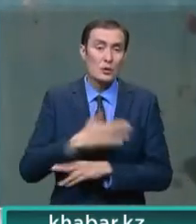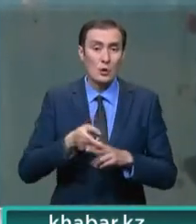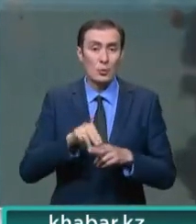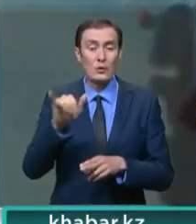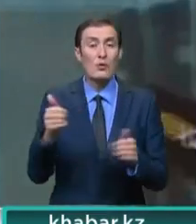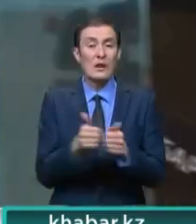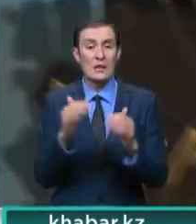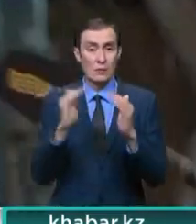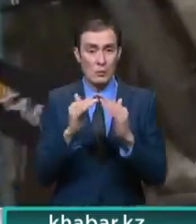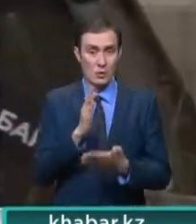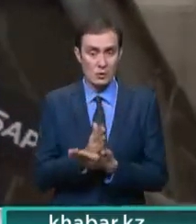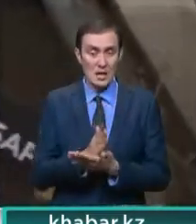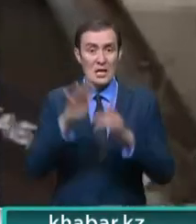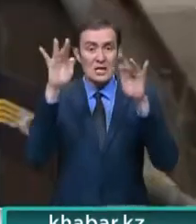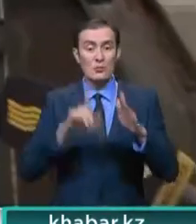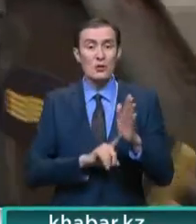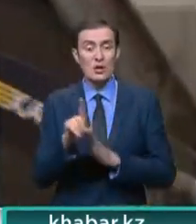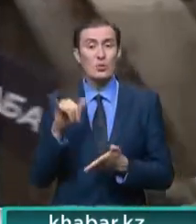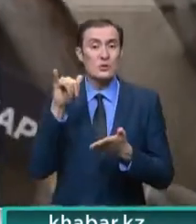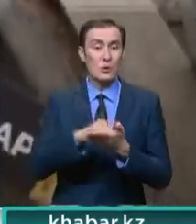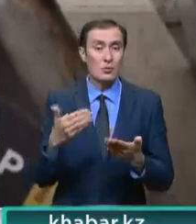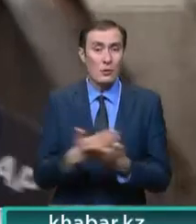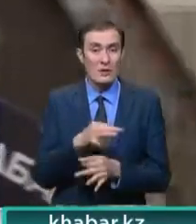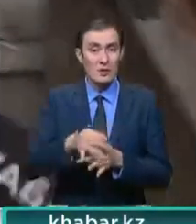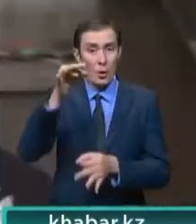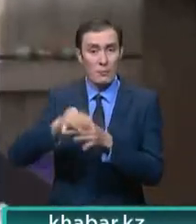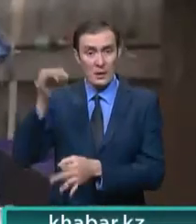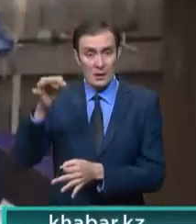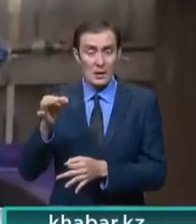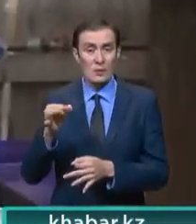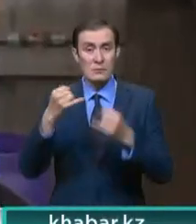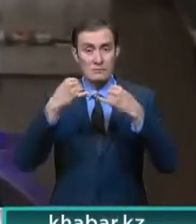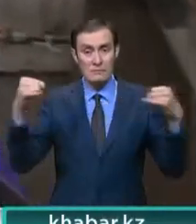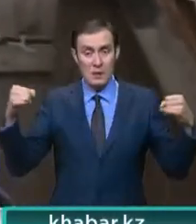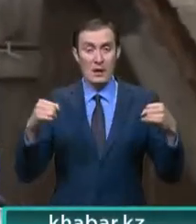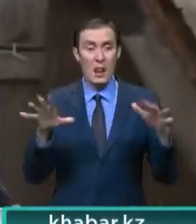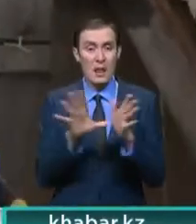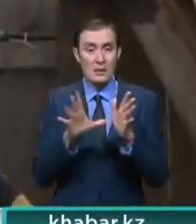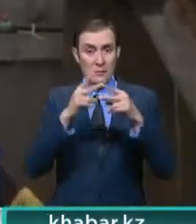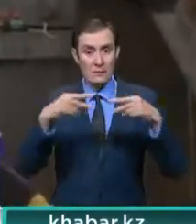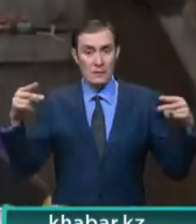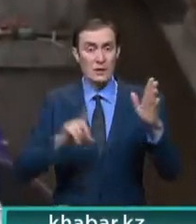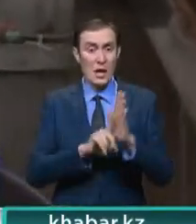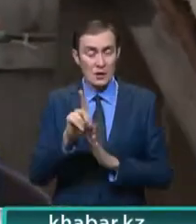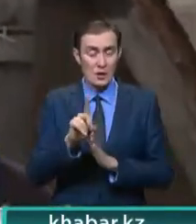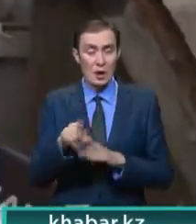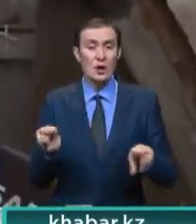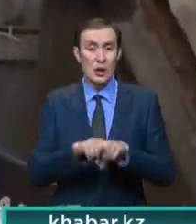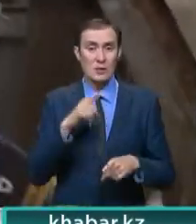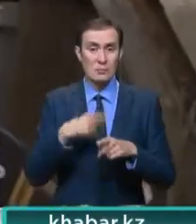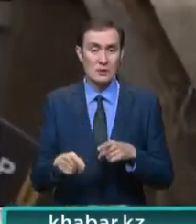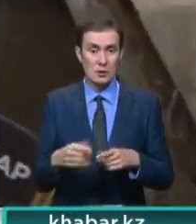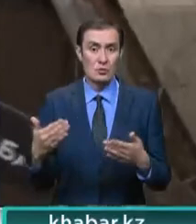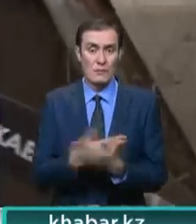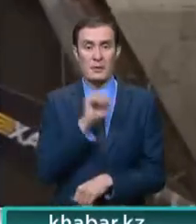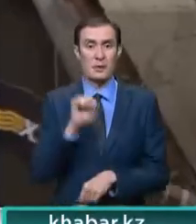него во дворе. Зимой начали устанавливать новые столбы, ну как бы тянуть новую линию. Ну и потом так же быстро это все